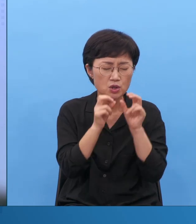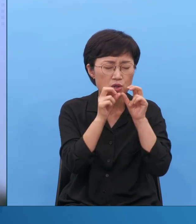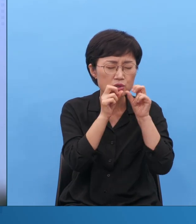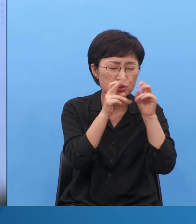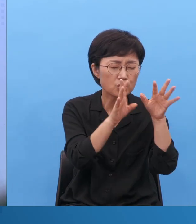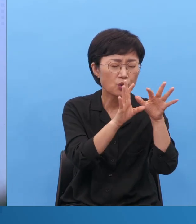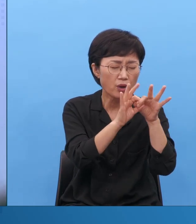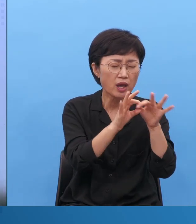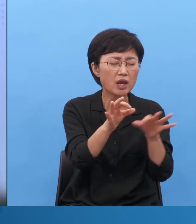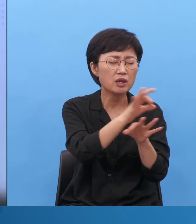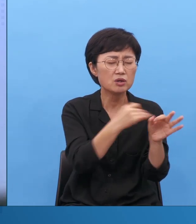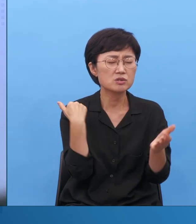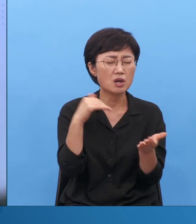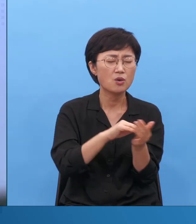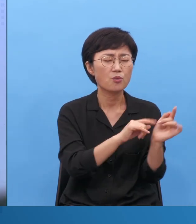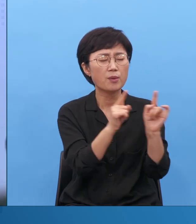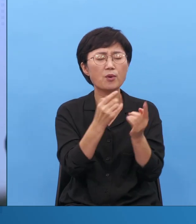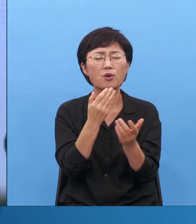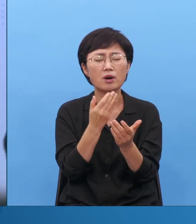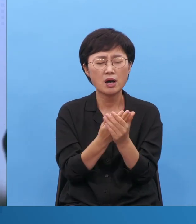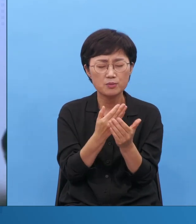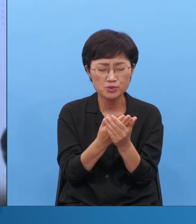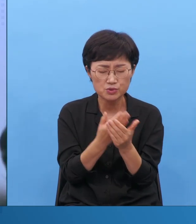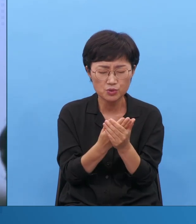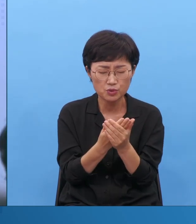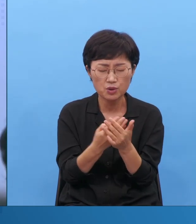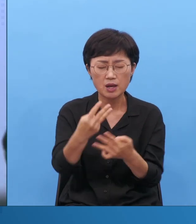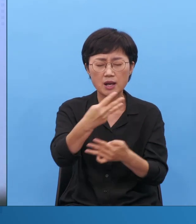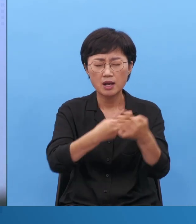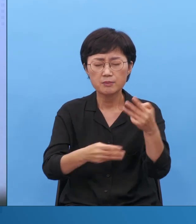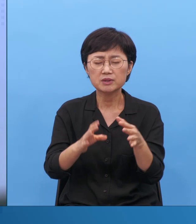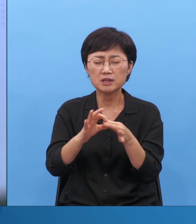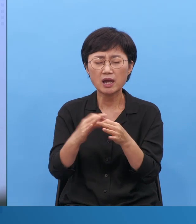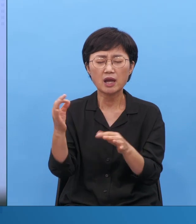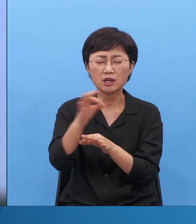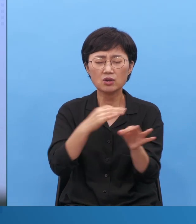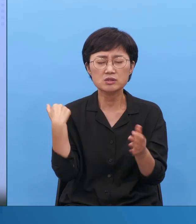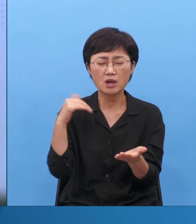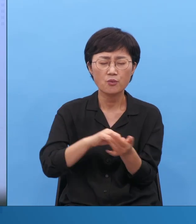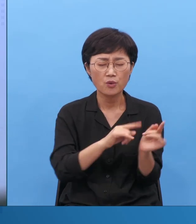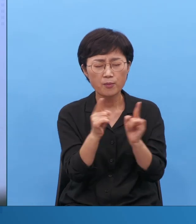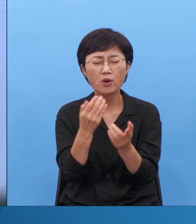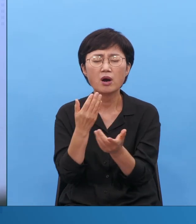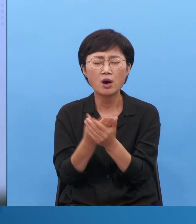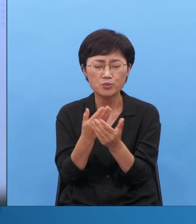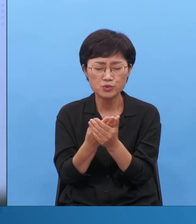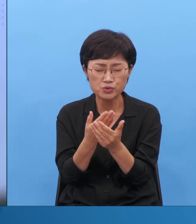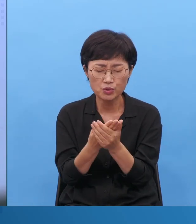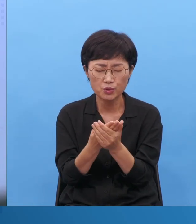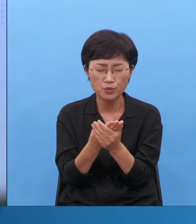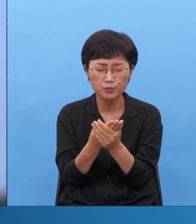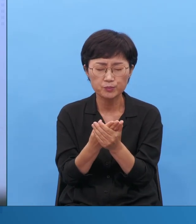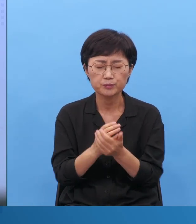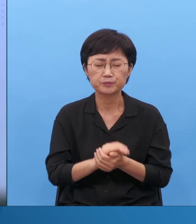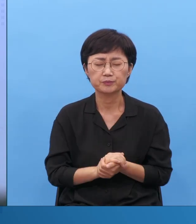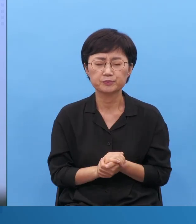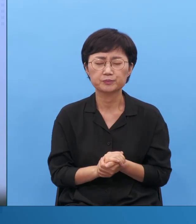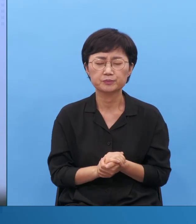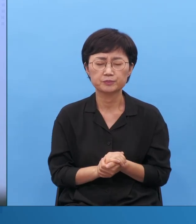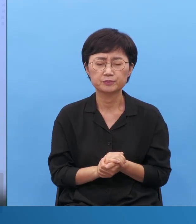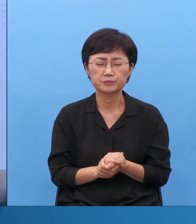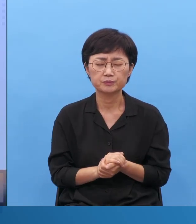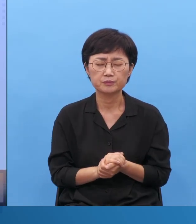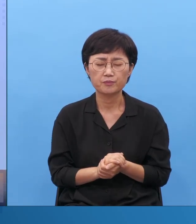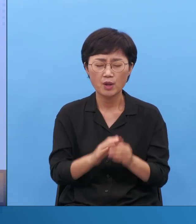경제 회복시켜 주옵소서. May you restore the economy for 렘넌트 missions. 경제를 회복시켜 Lord, may you 주옵소서. restore the economy for all the